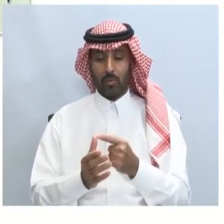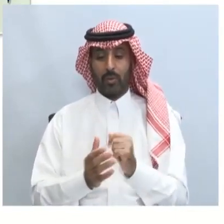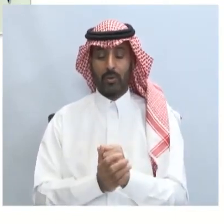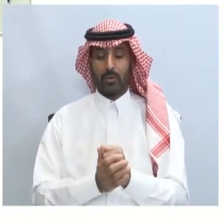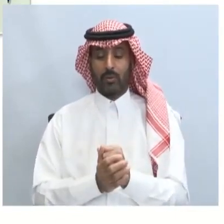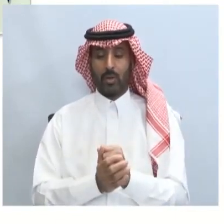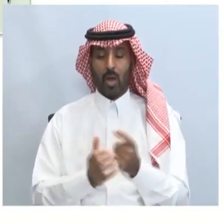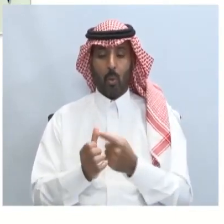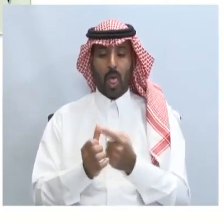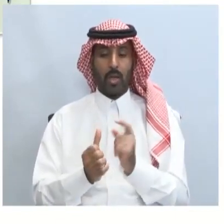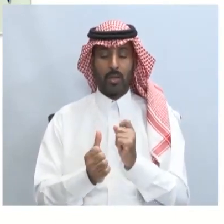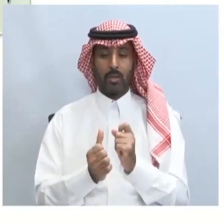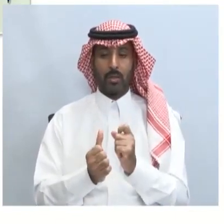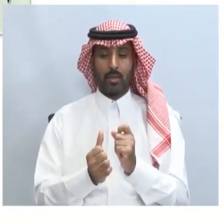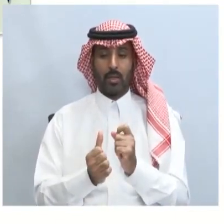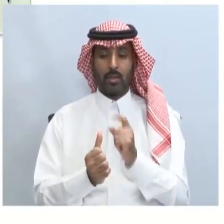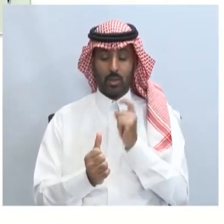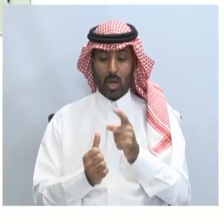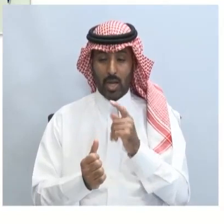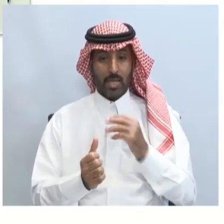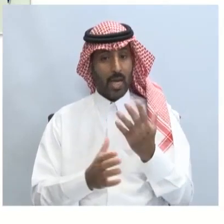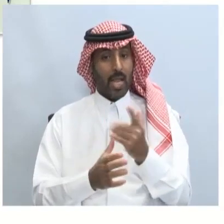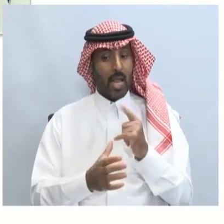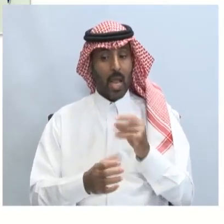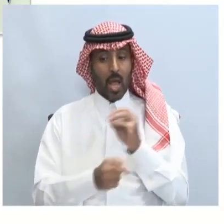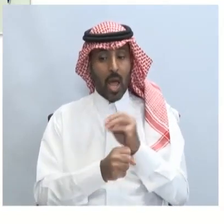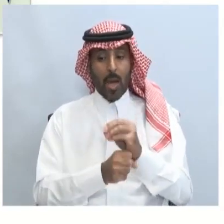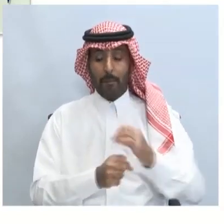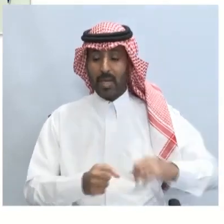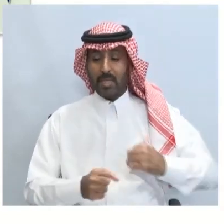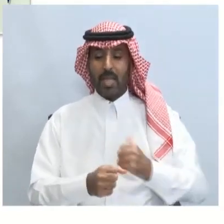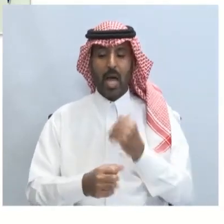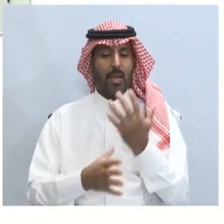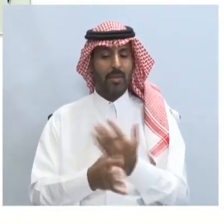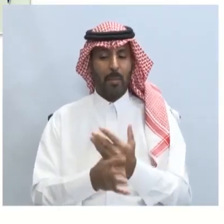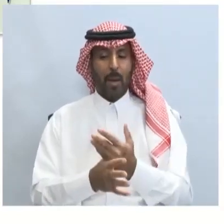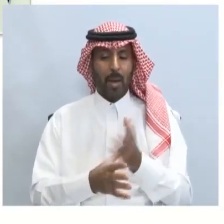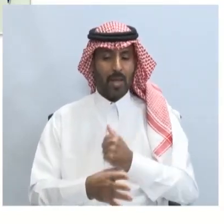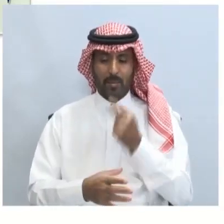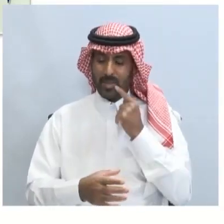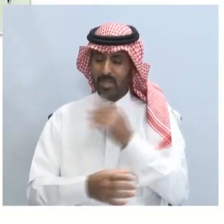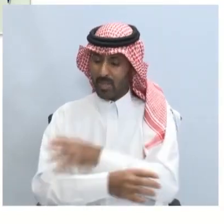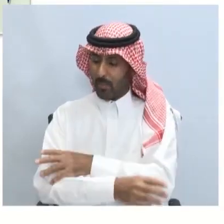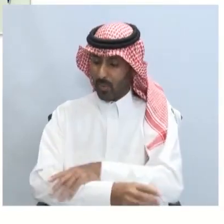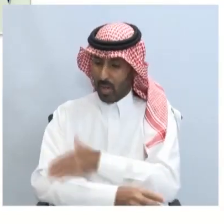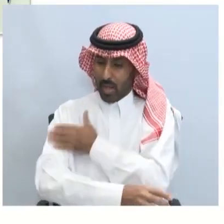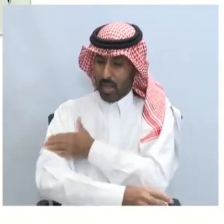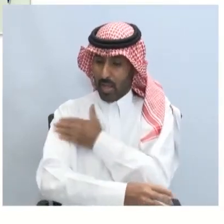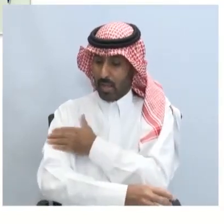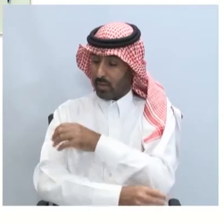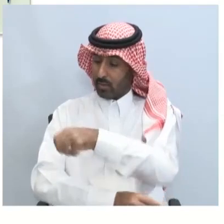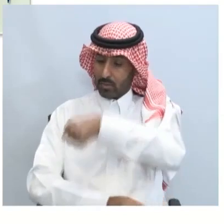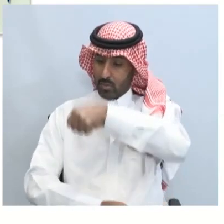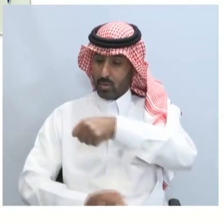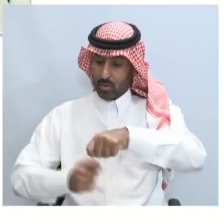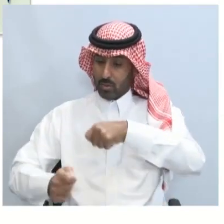الله تعالى اول الاهداف ان يعلل الطالب او الطالبه عدم استخدام مناشف الاخرين لماذا لا